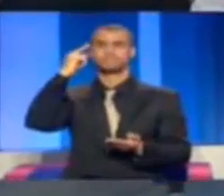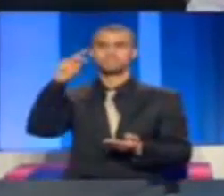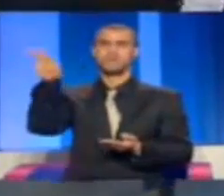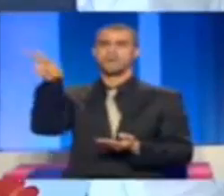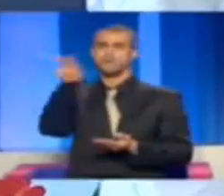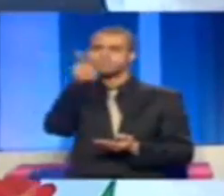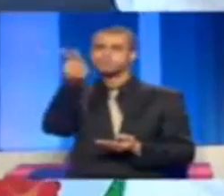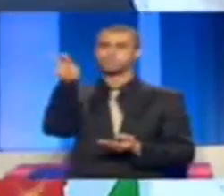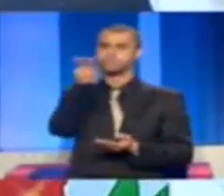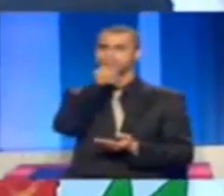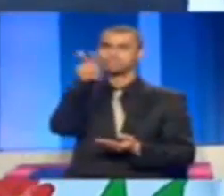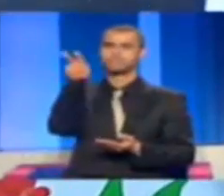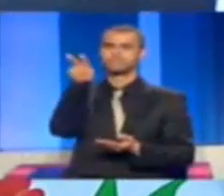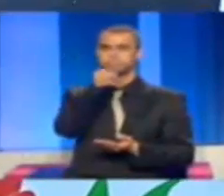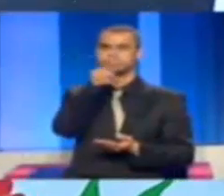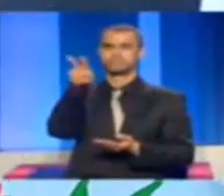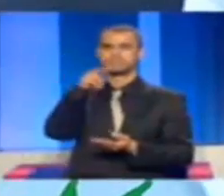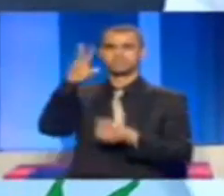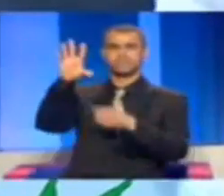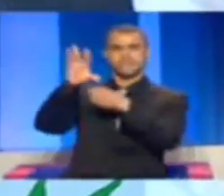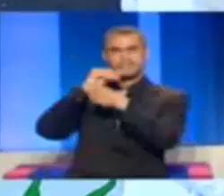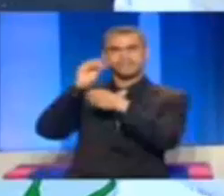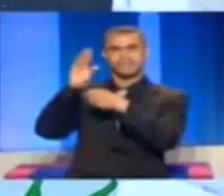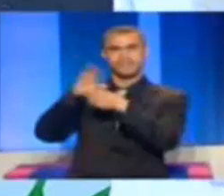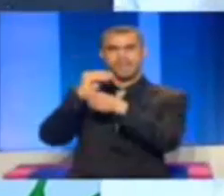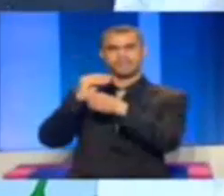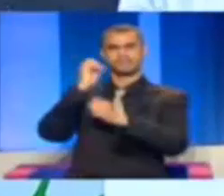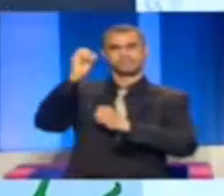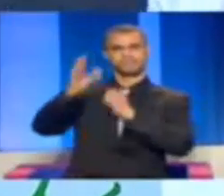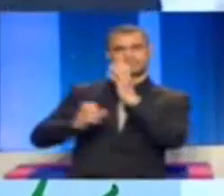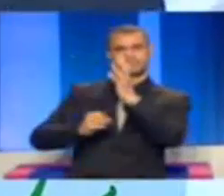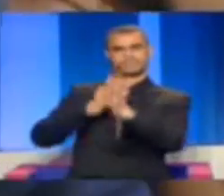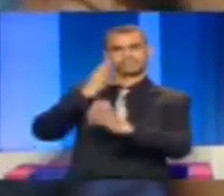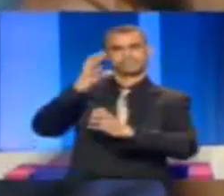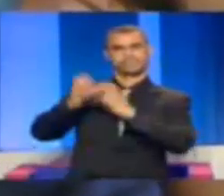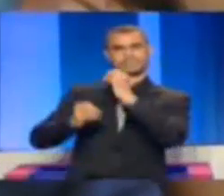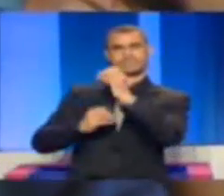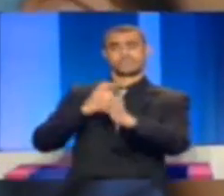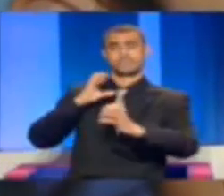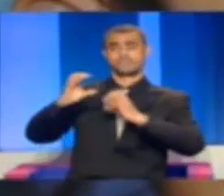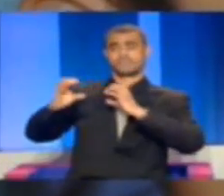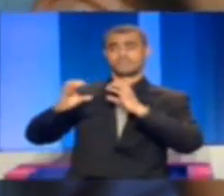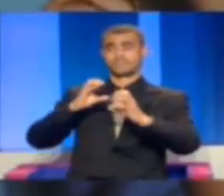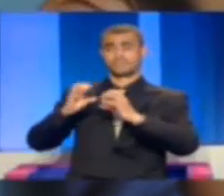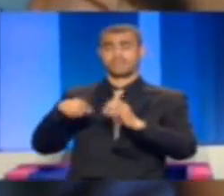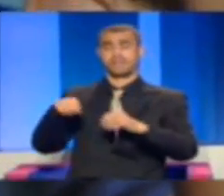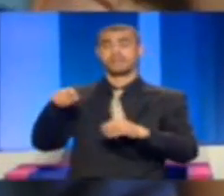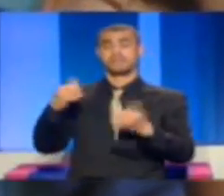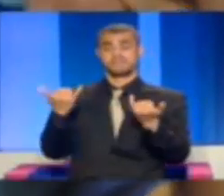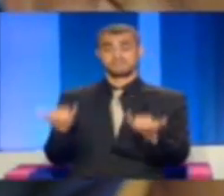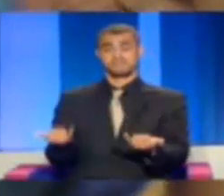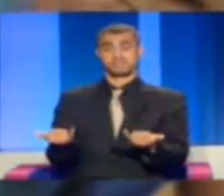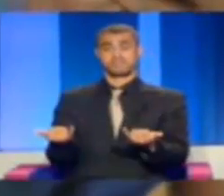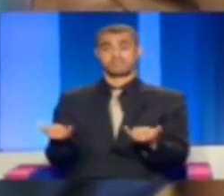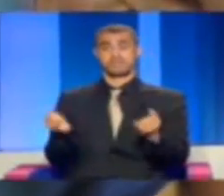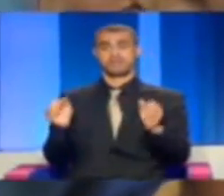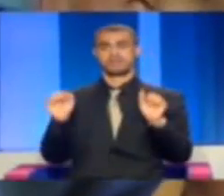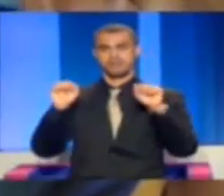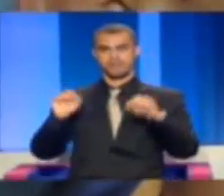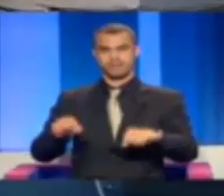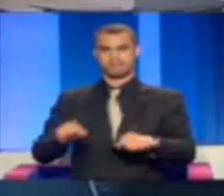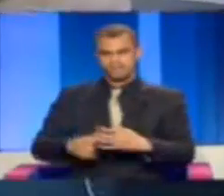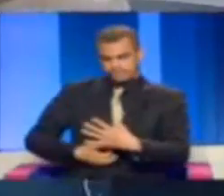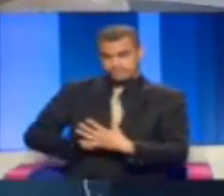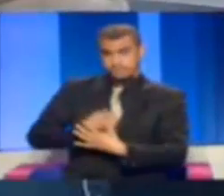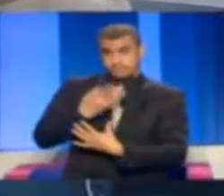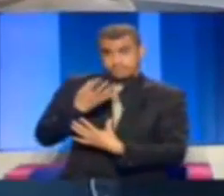مهمة في اكتشاف أسرار الكلمات واكتساب المعارف واستعمال لغة الإشارة في التواصل، بل أضحوا قادرين